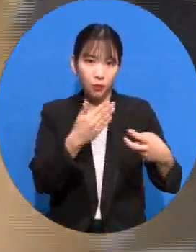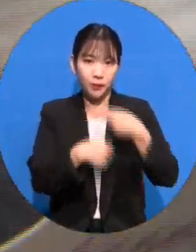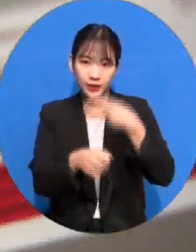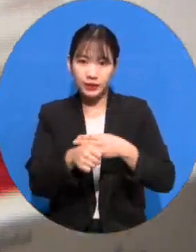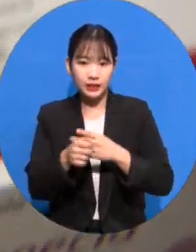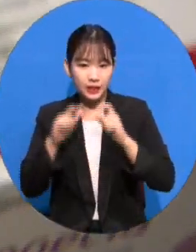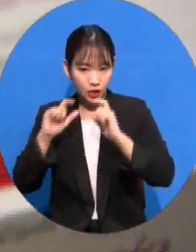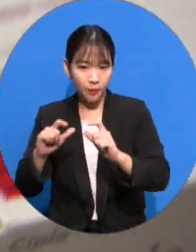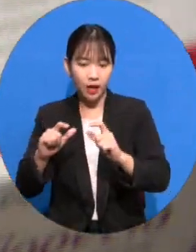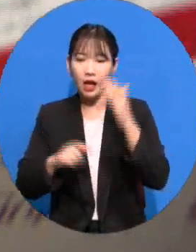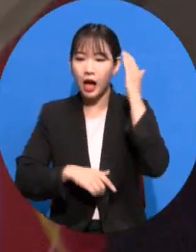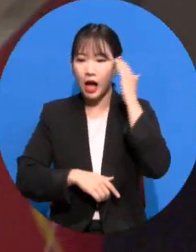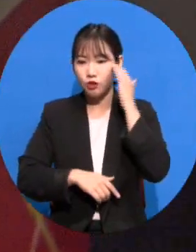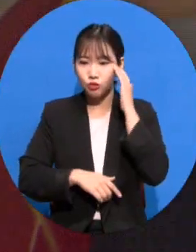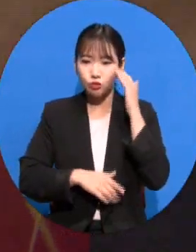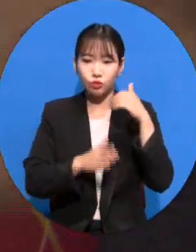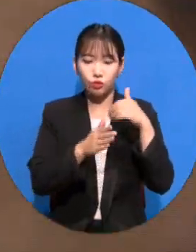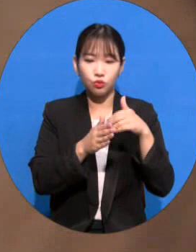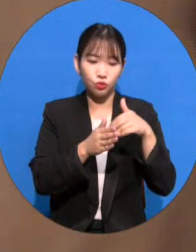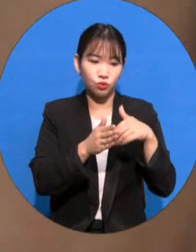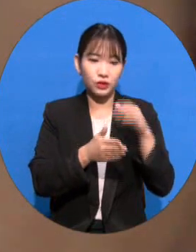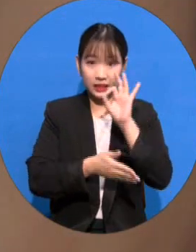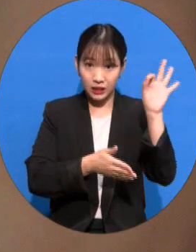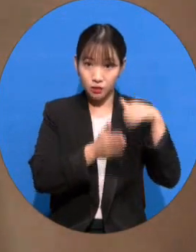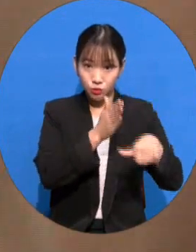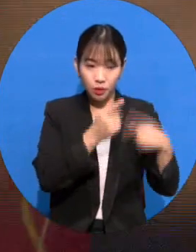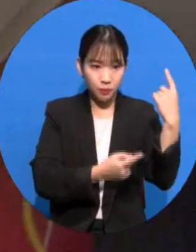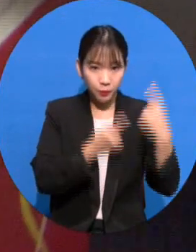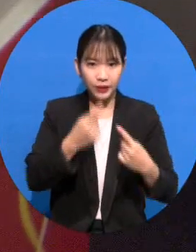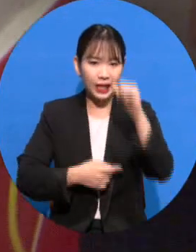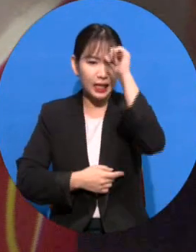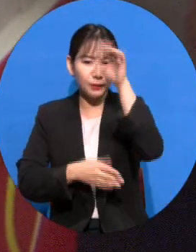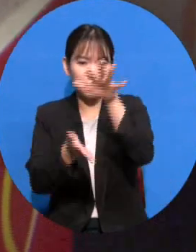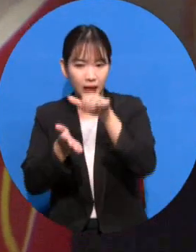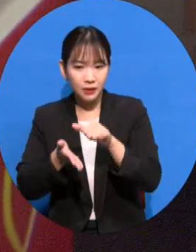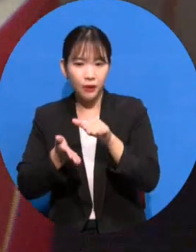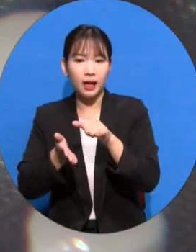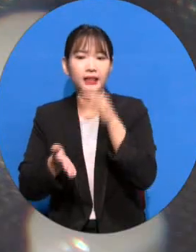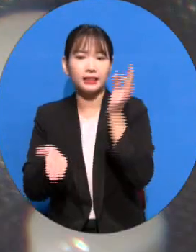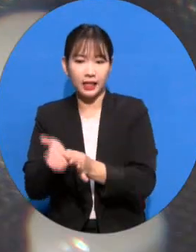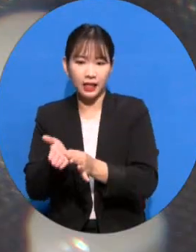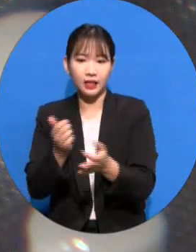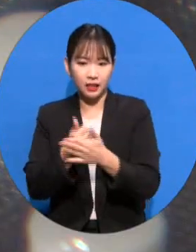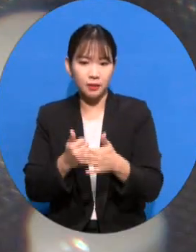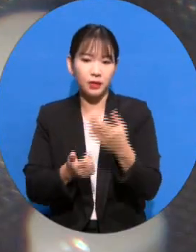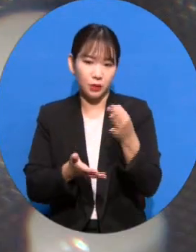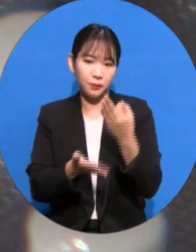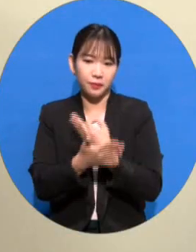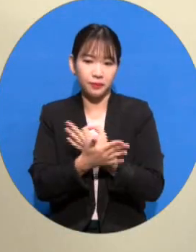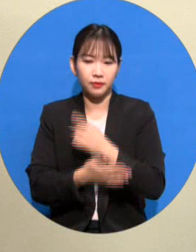거친 국내 유통 제품보다 인도산 복제약이 싸다는 점을 노려 밀수 조직이 판매를 통해 차익을 챙긴